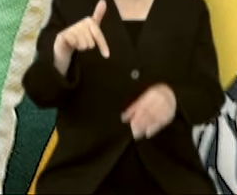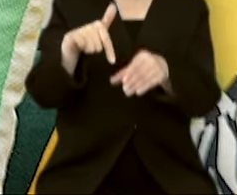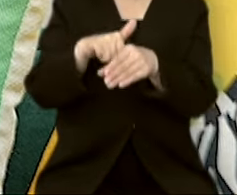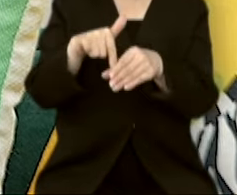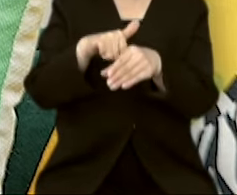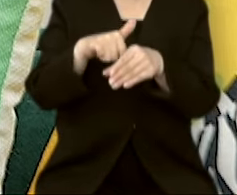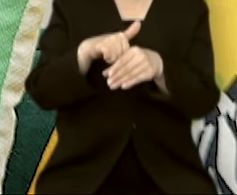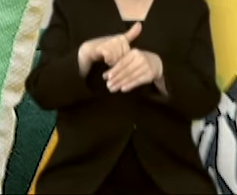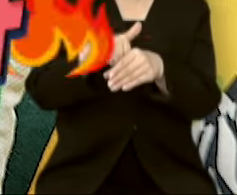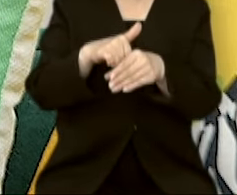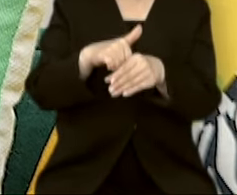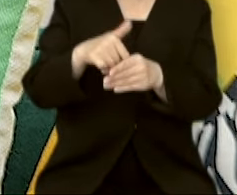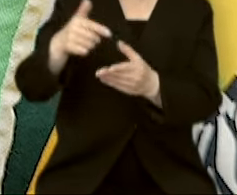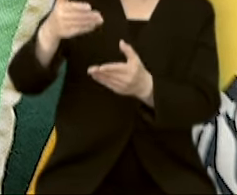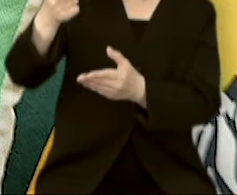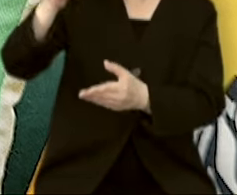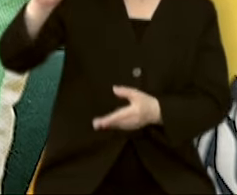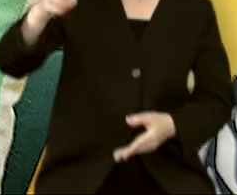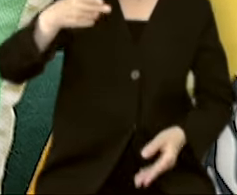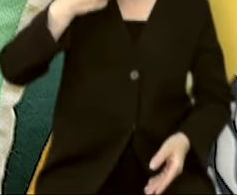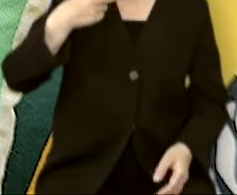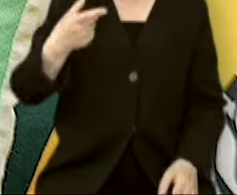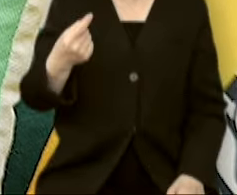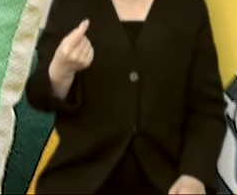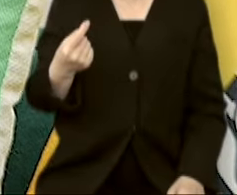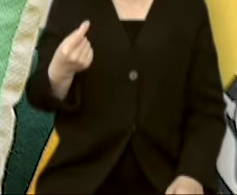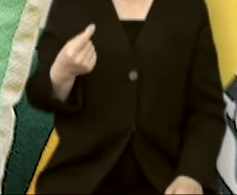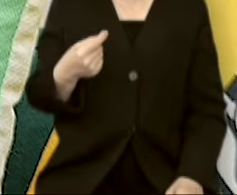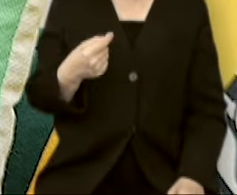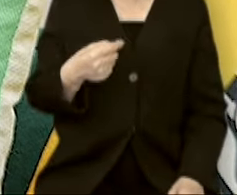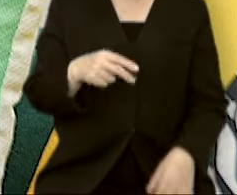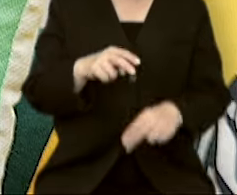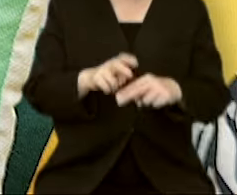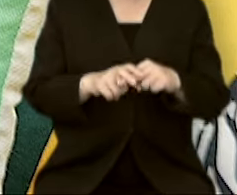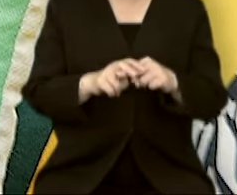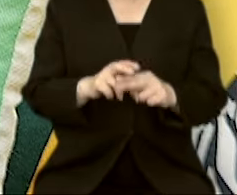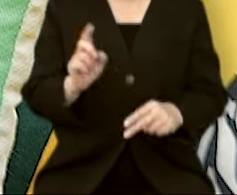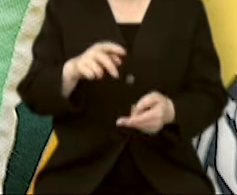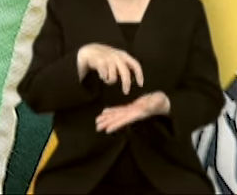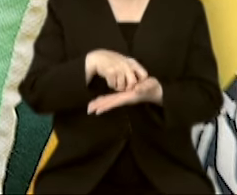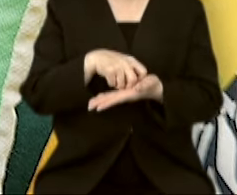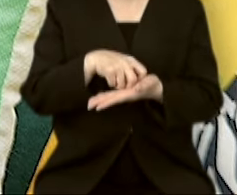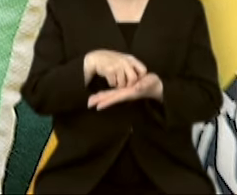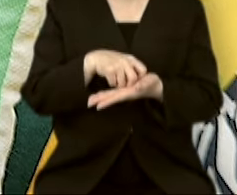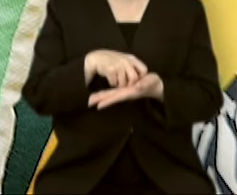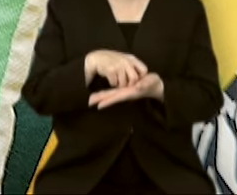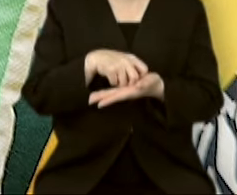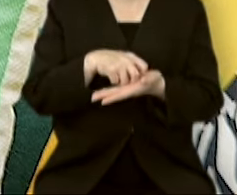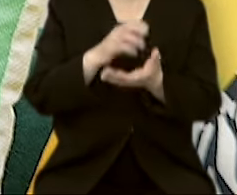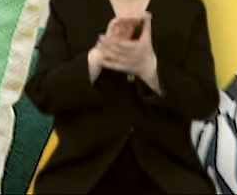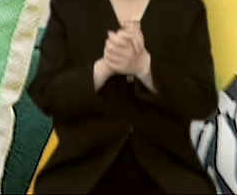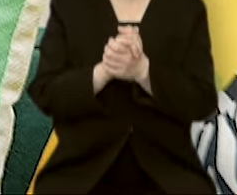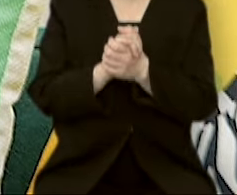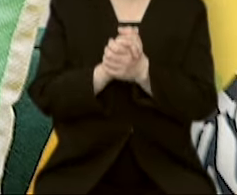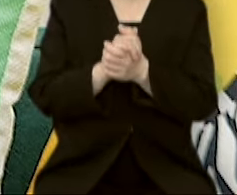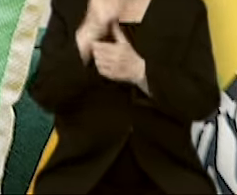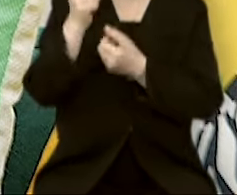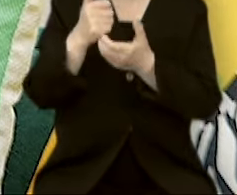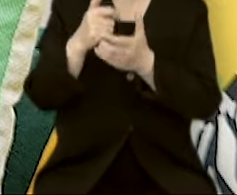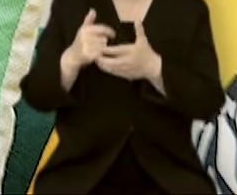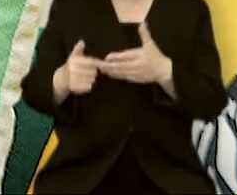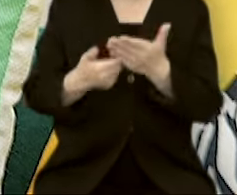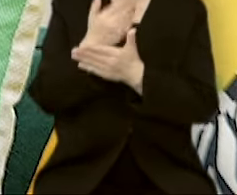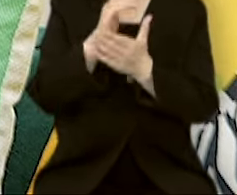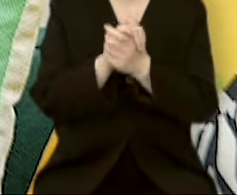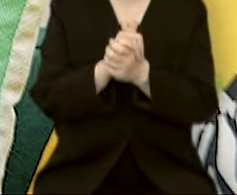기독교 채널이 없는 거예요. 그래서 제가 이렇게 앉았다가 그냥 그대로 무릎 꿇고 앉아서 하나님 앞에 통곡하면서